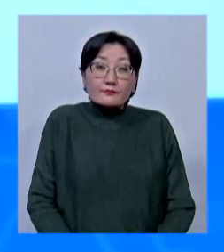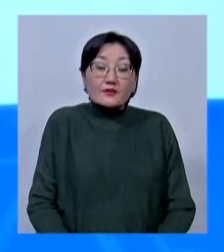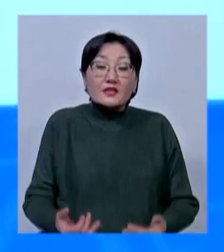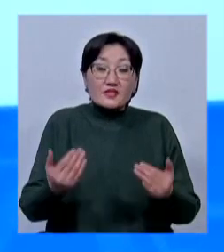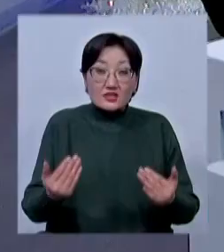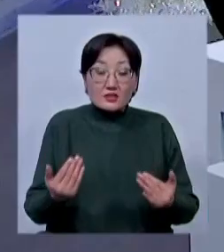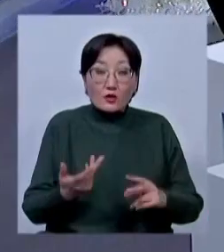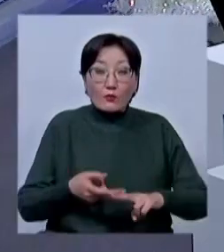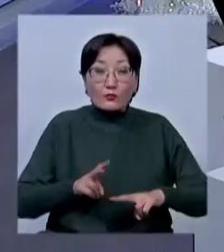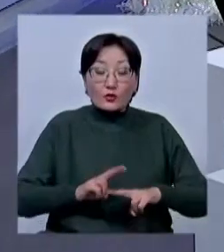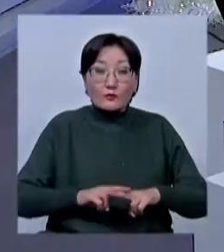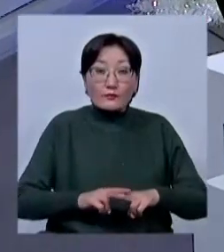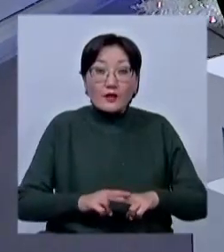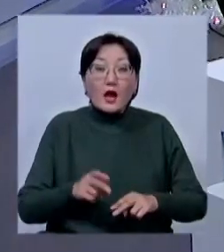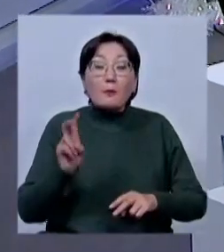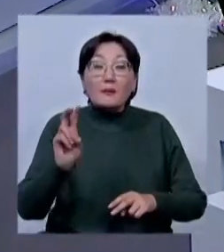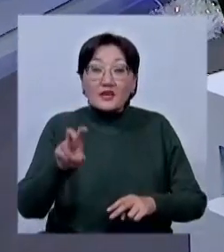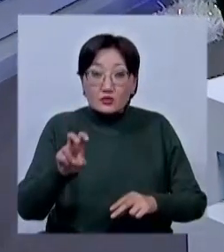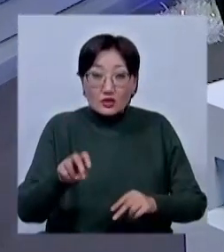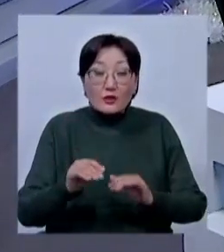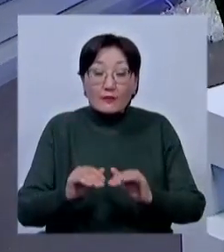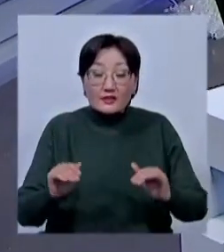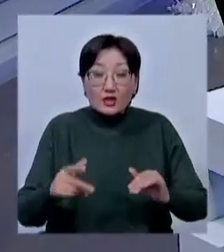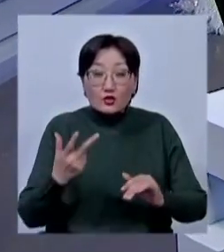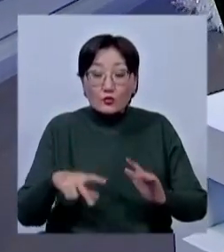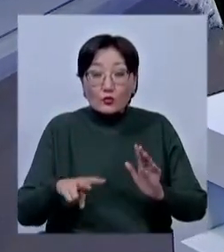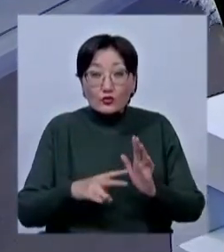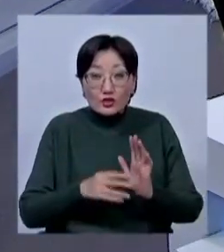Енді бұл жаңағы барып жүрген балдардың